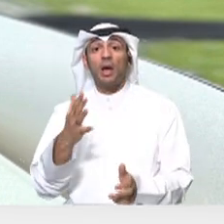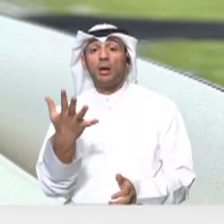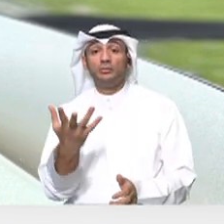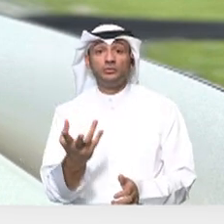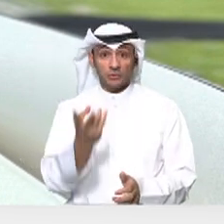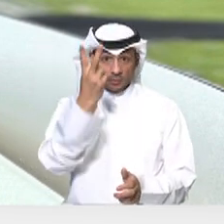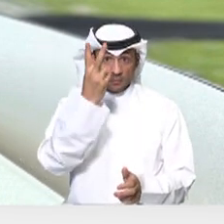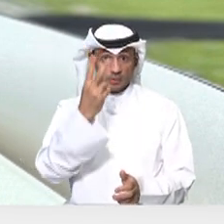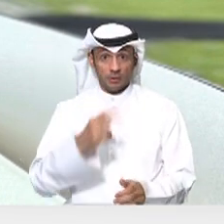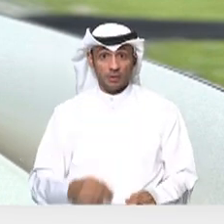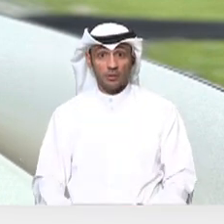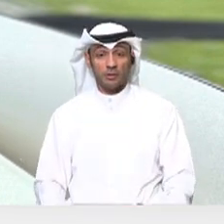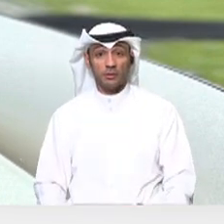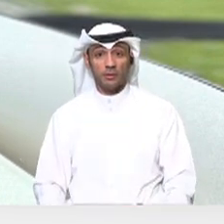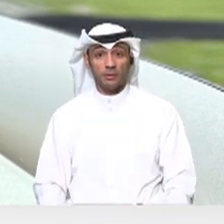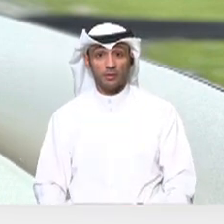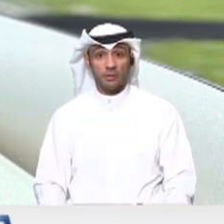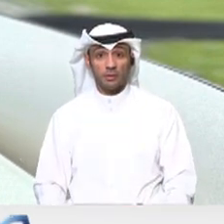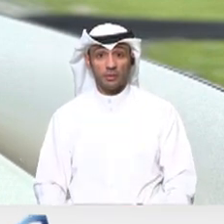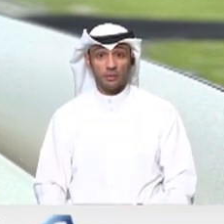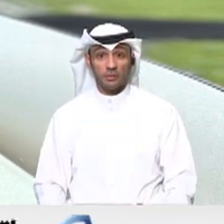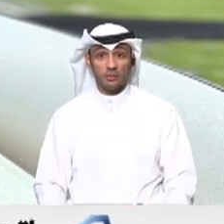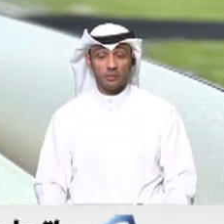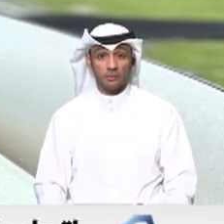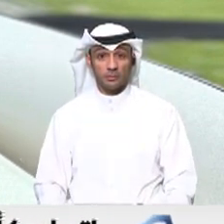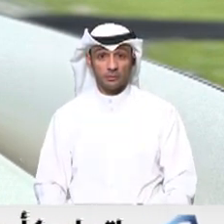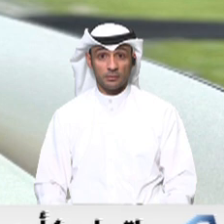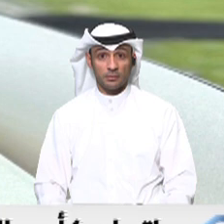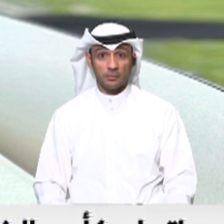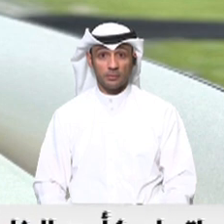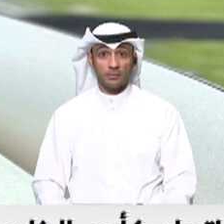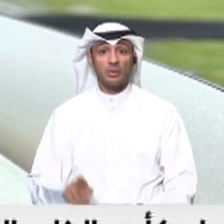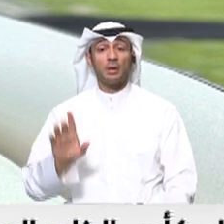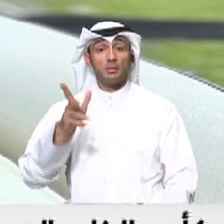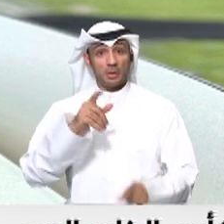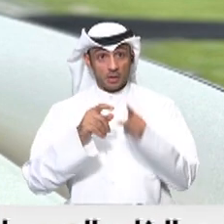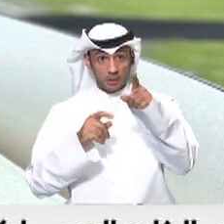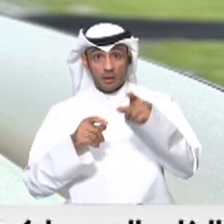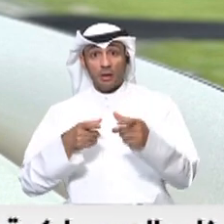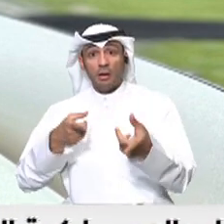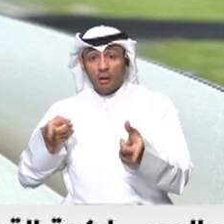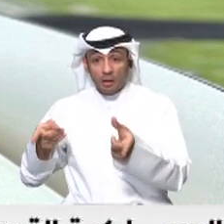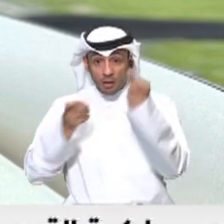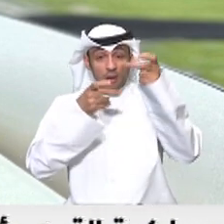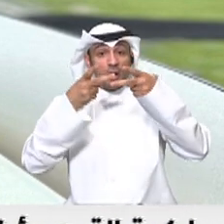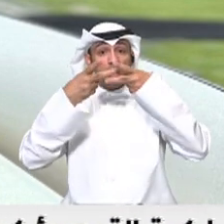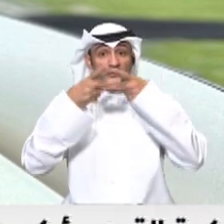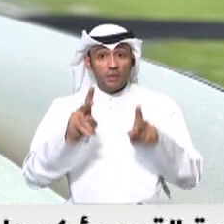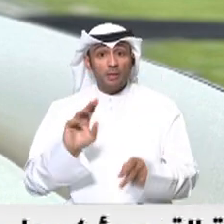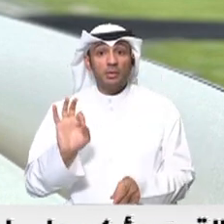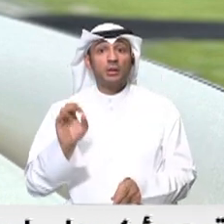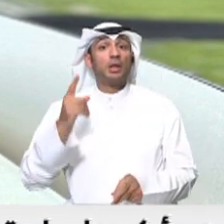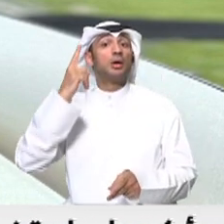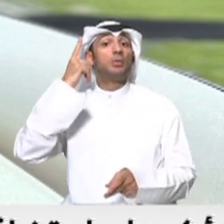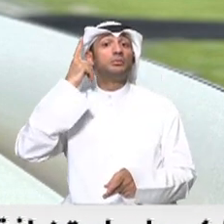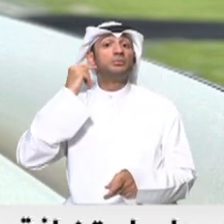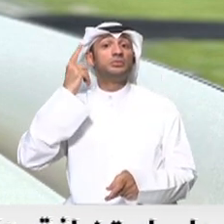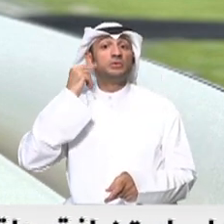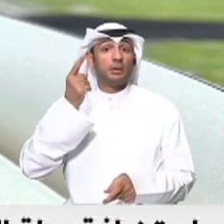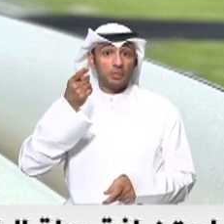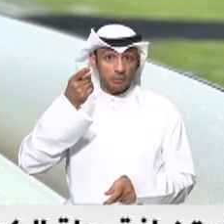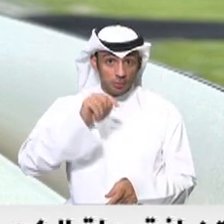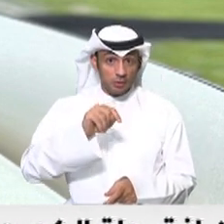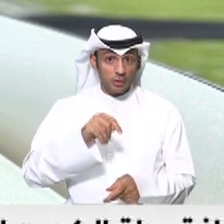اصل 75 طبق ومن المقرر ان يستكمل الدحان مشواره اليوم السبت في اليوم الثاني من التصفيات